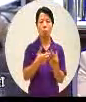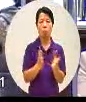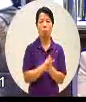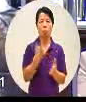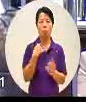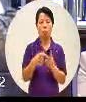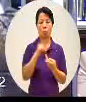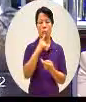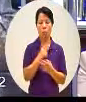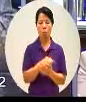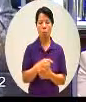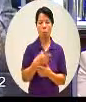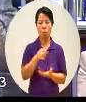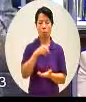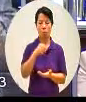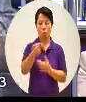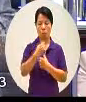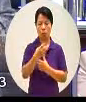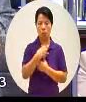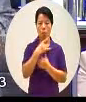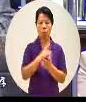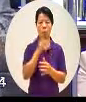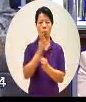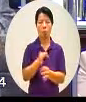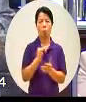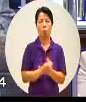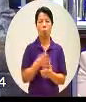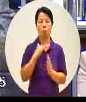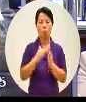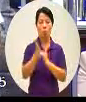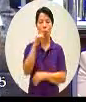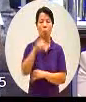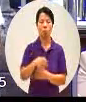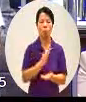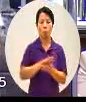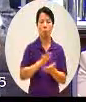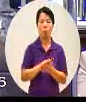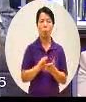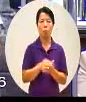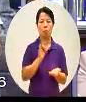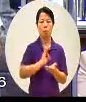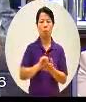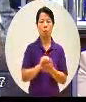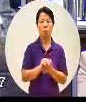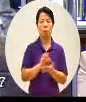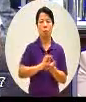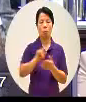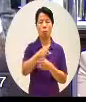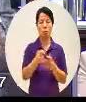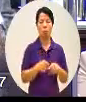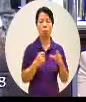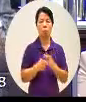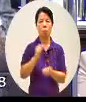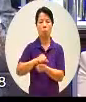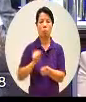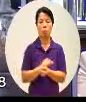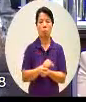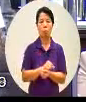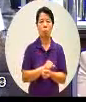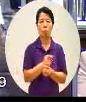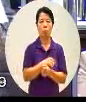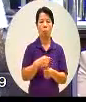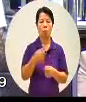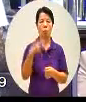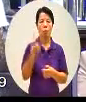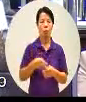做真完整的报告。市政府认为讲要解决，要用透过公办的重划，来